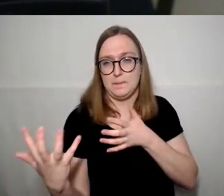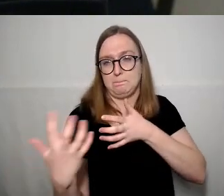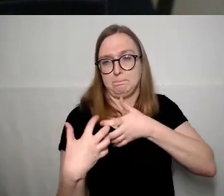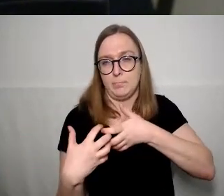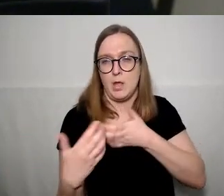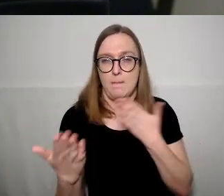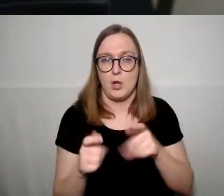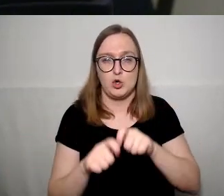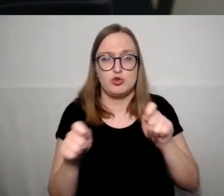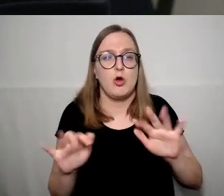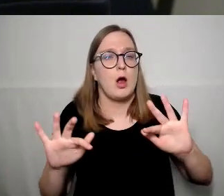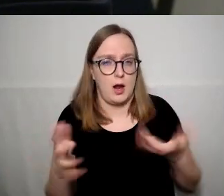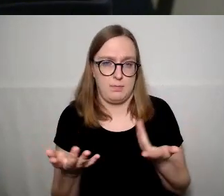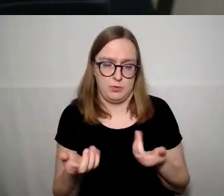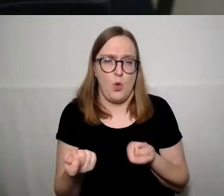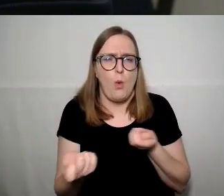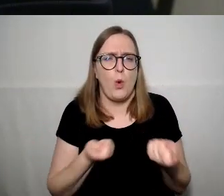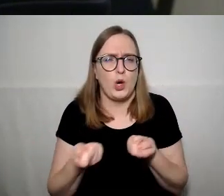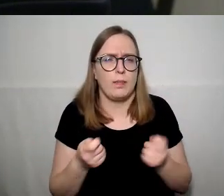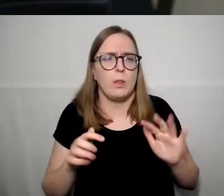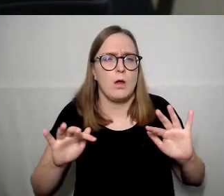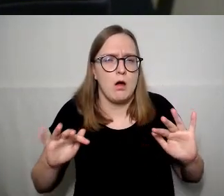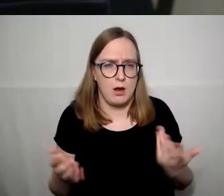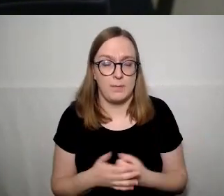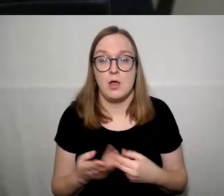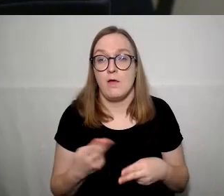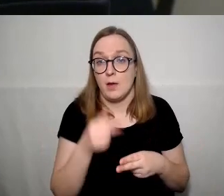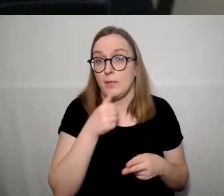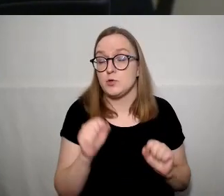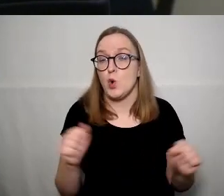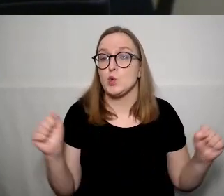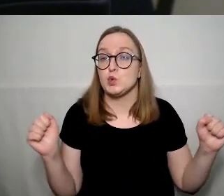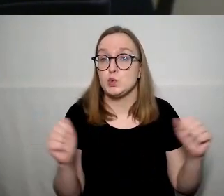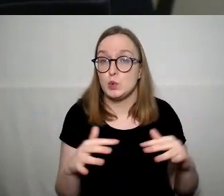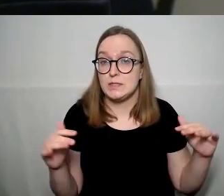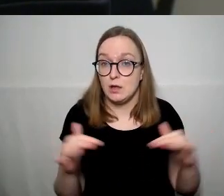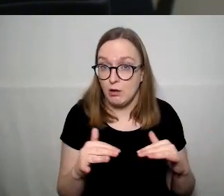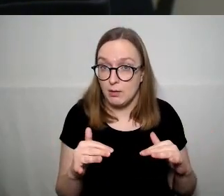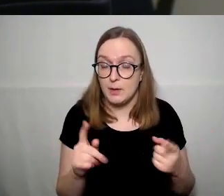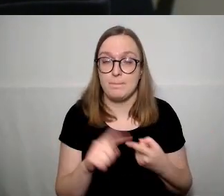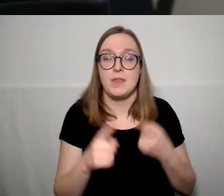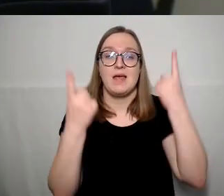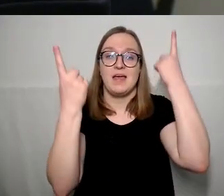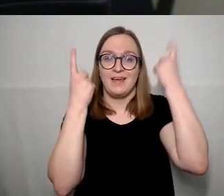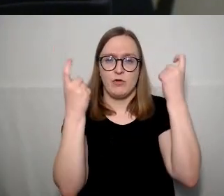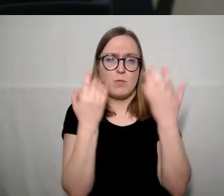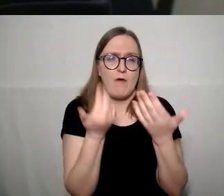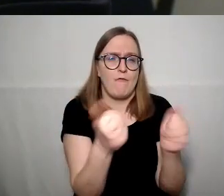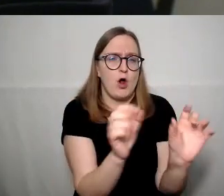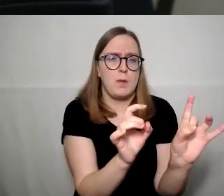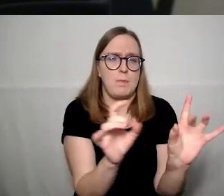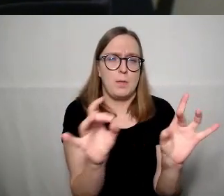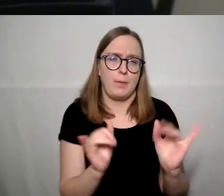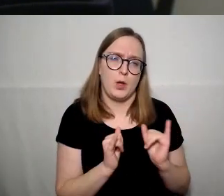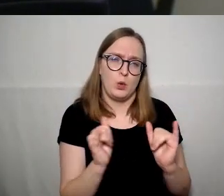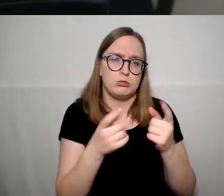būtina organizuoti. Tai tokios priemonės būtų susirinkimai, informacijos teikimas įvairiomis ryšio priemonėmis,